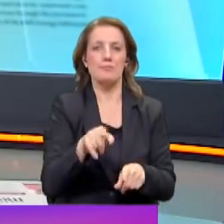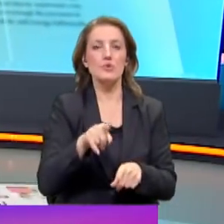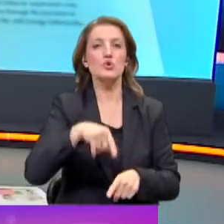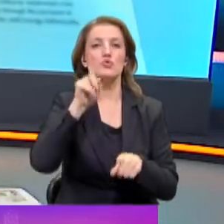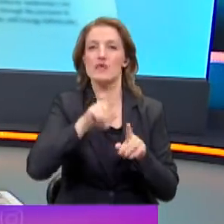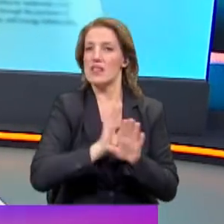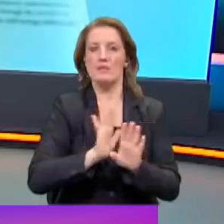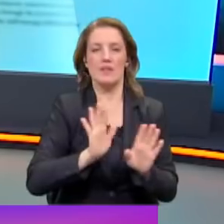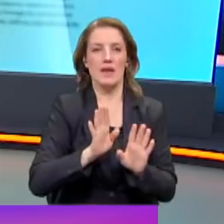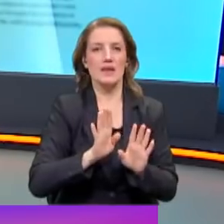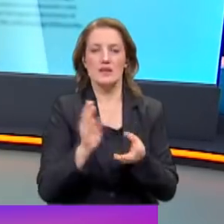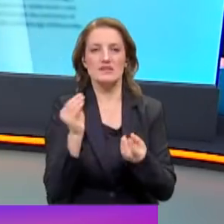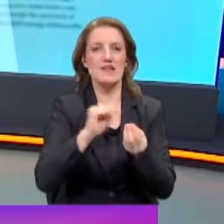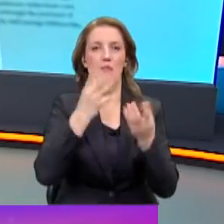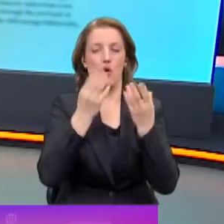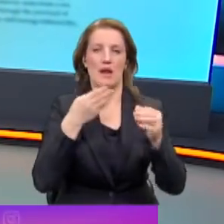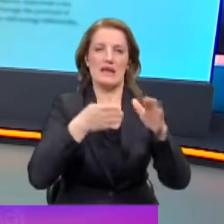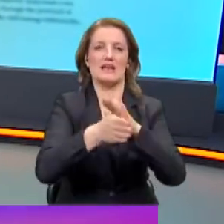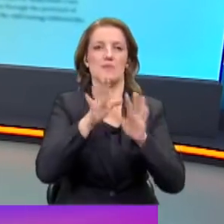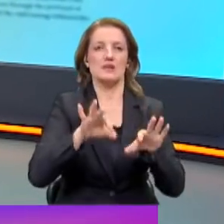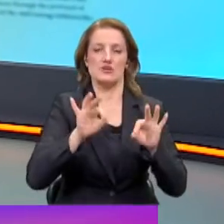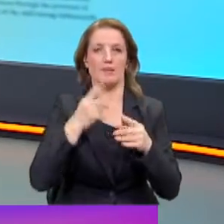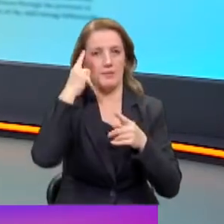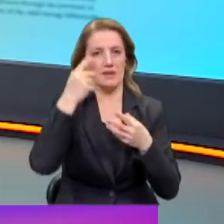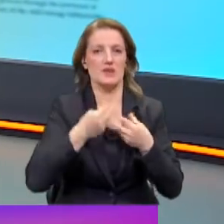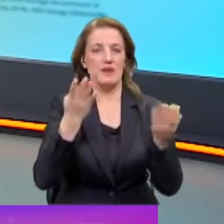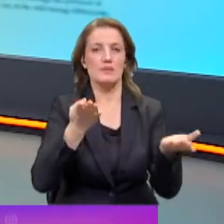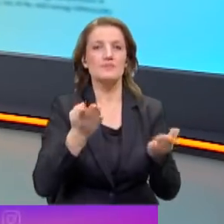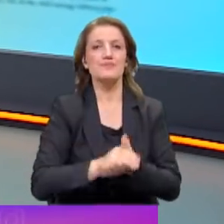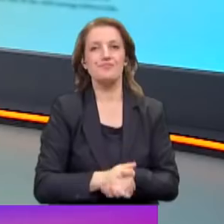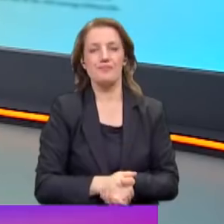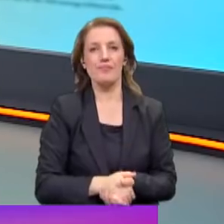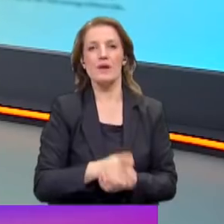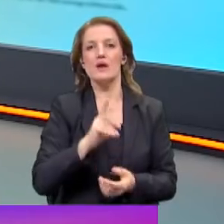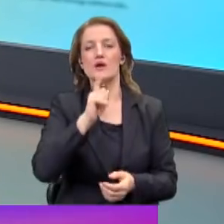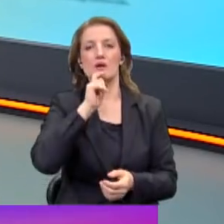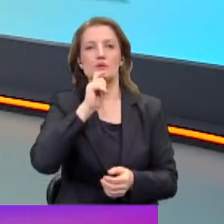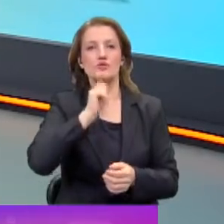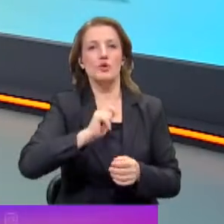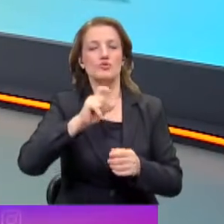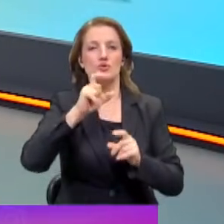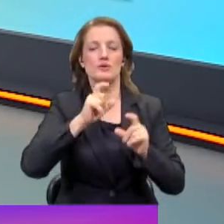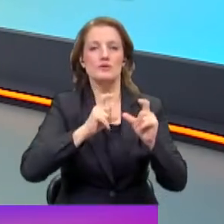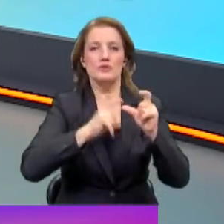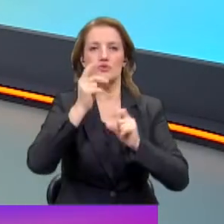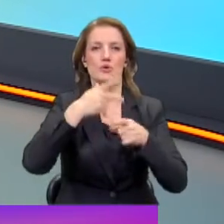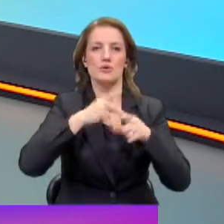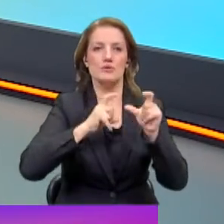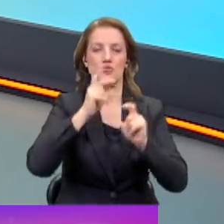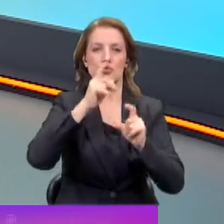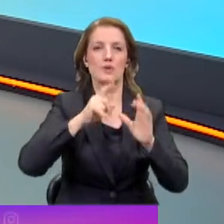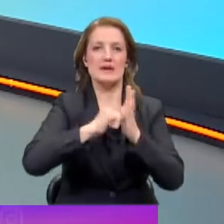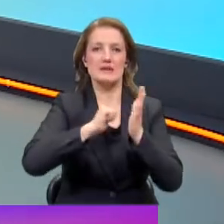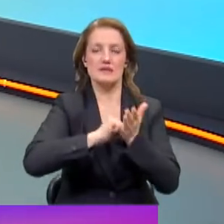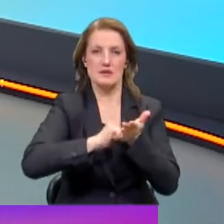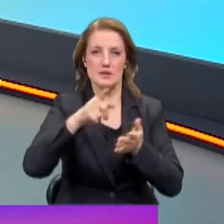de değil, bir zam olarak girebilir. Şimdiden söyleyelim. Devam edelim. Yine Sözcü gazetesinden seçmiş olduğumuz diğer detaylara